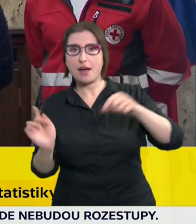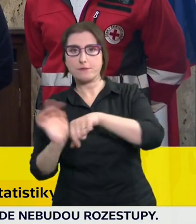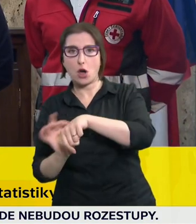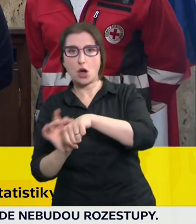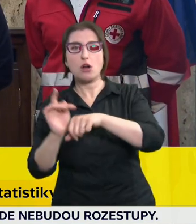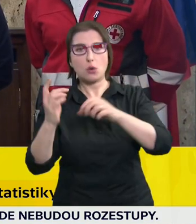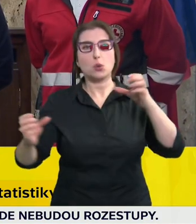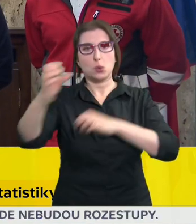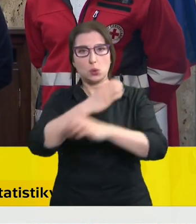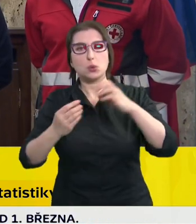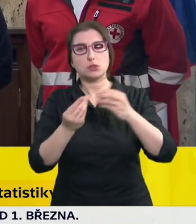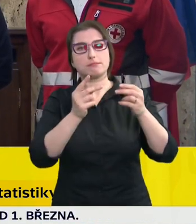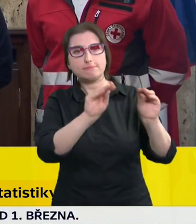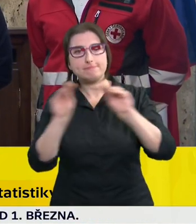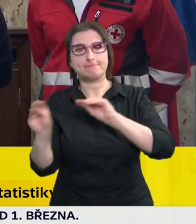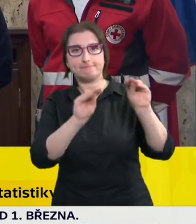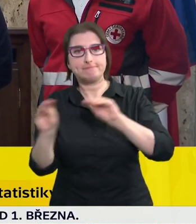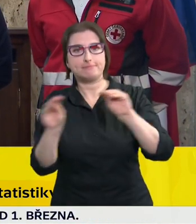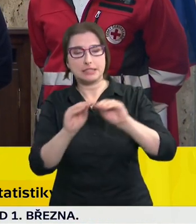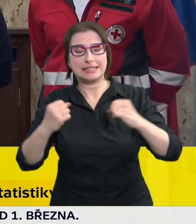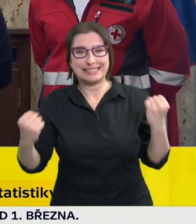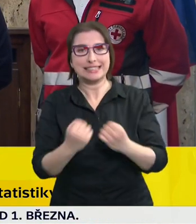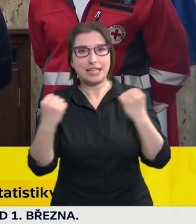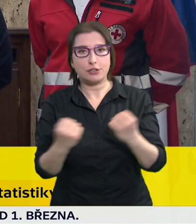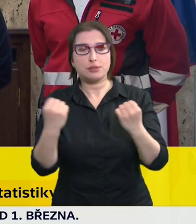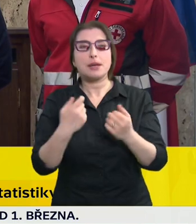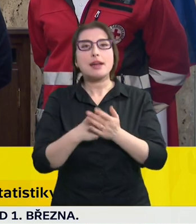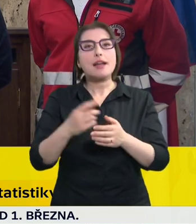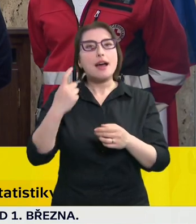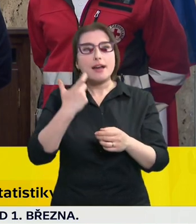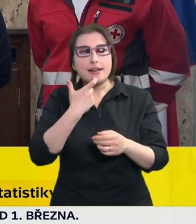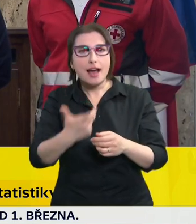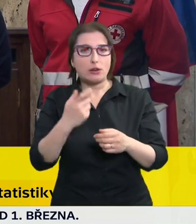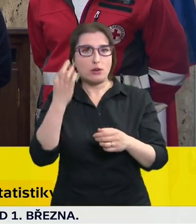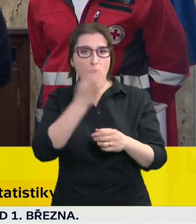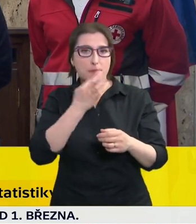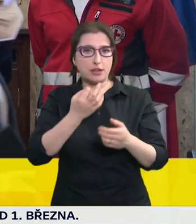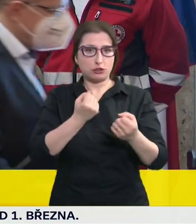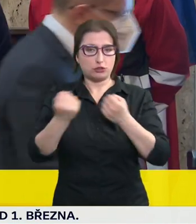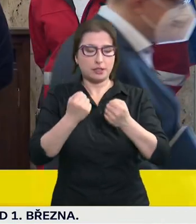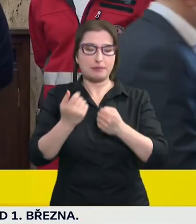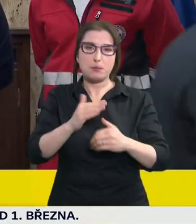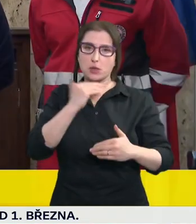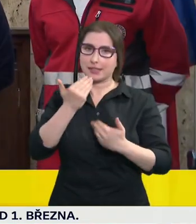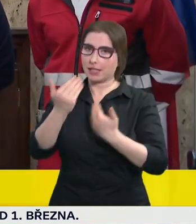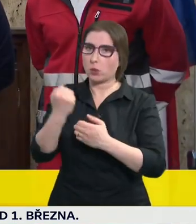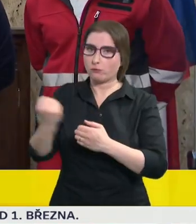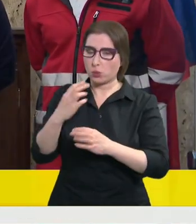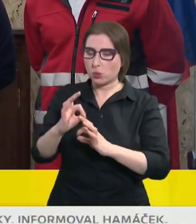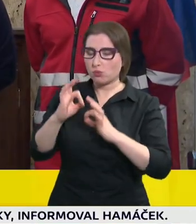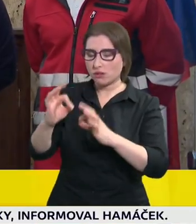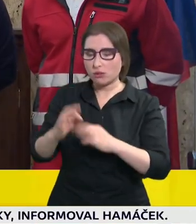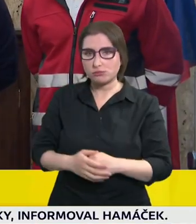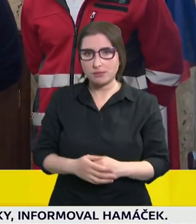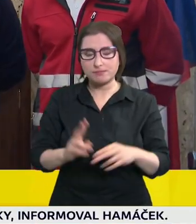dispečink je dar z nebes a poděkování všem, kteří se o něj takto starají. Prosím další dotaz, televize